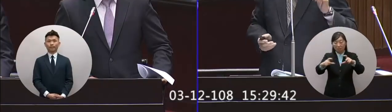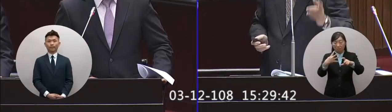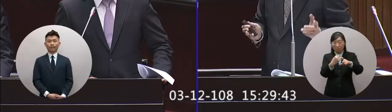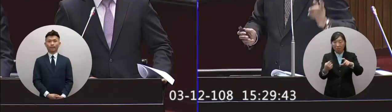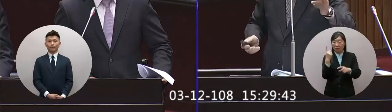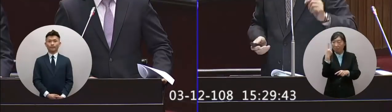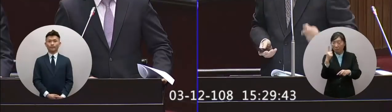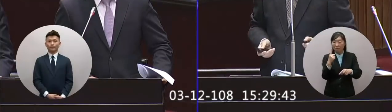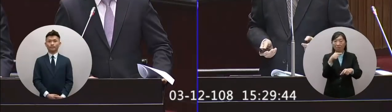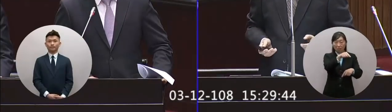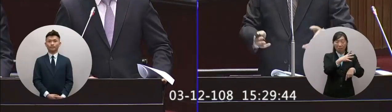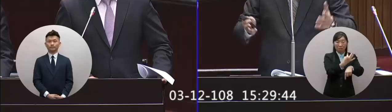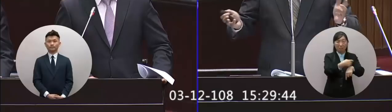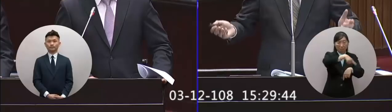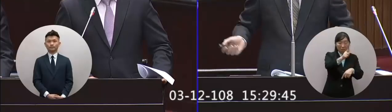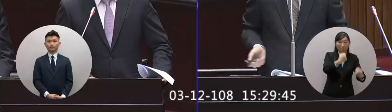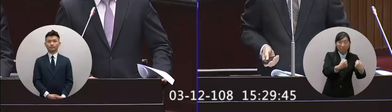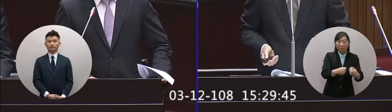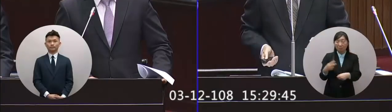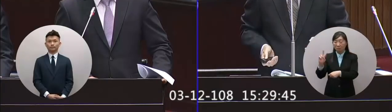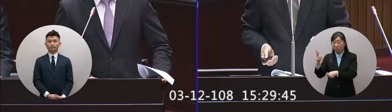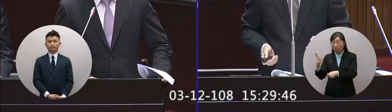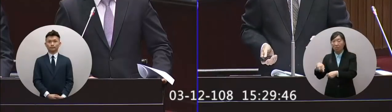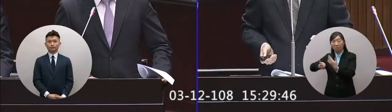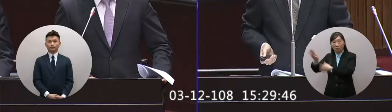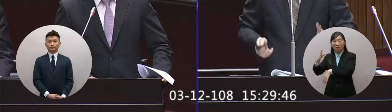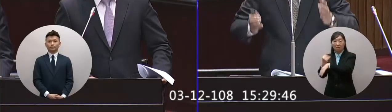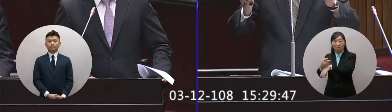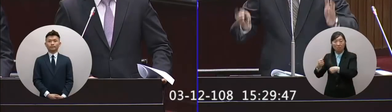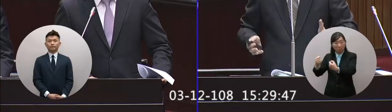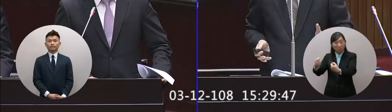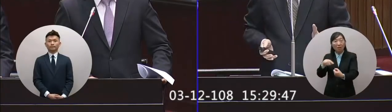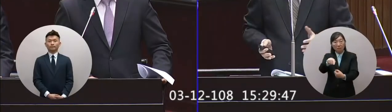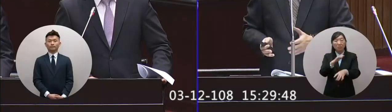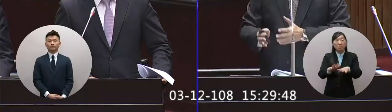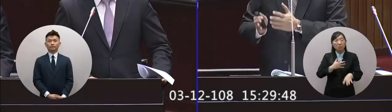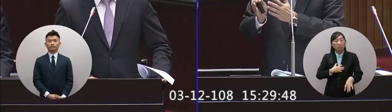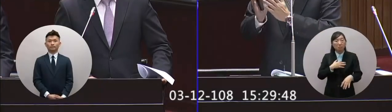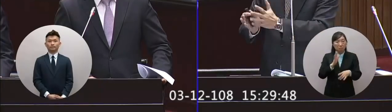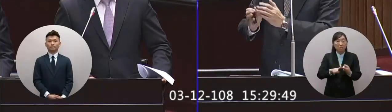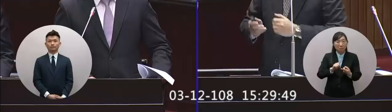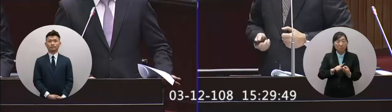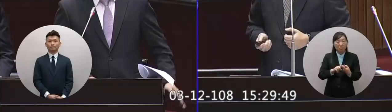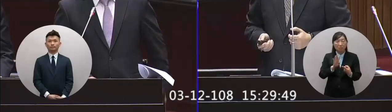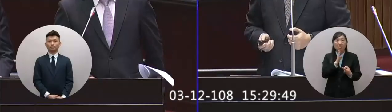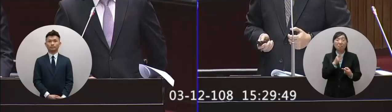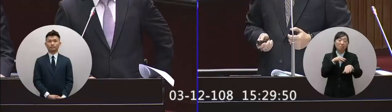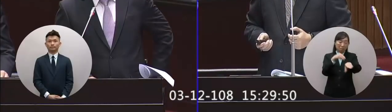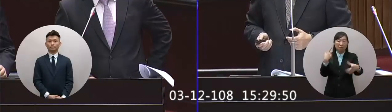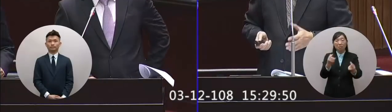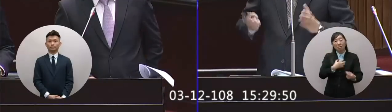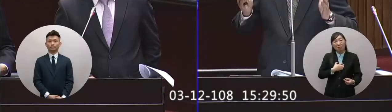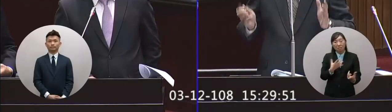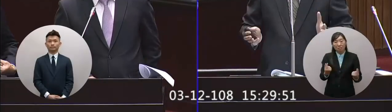个时段你是车牌双号的开？当然这也会造起民怨。可是，在民怨的状态下的时候，堵车也是一个民